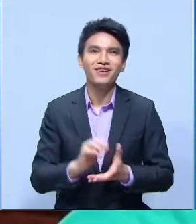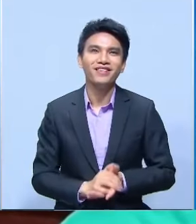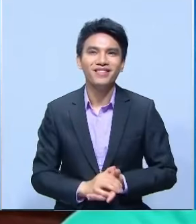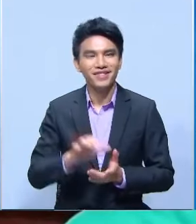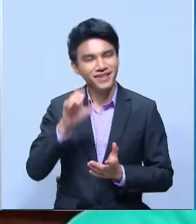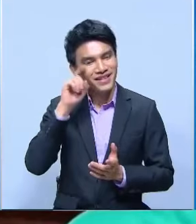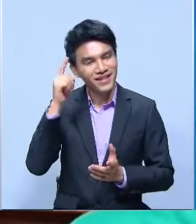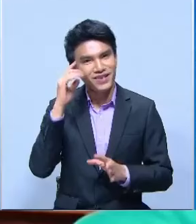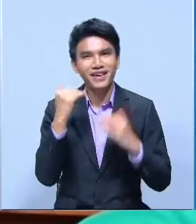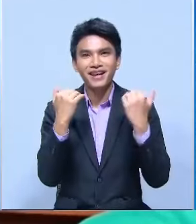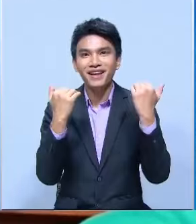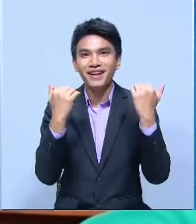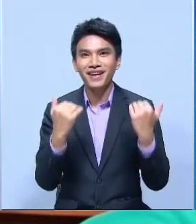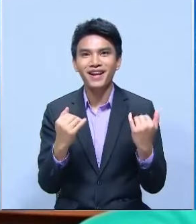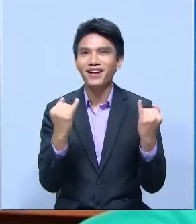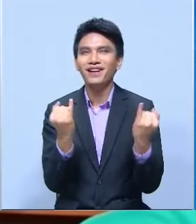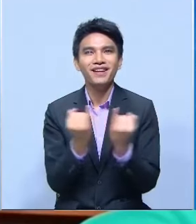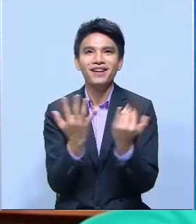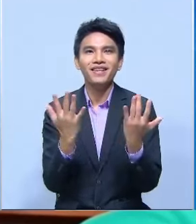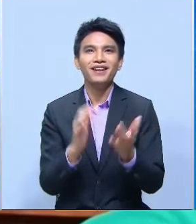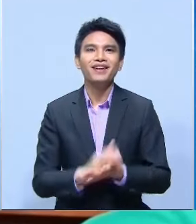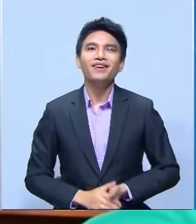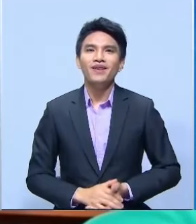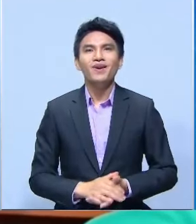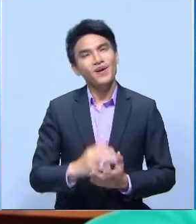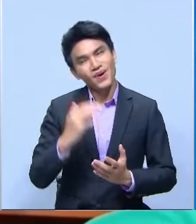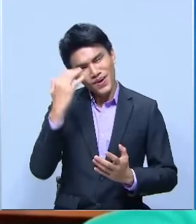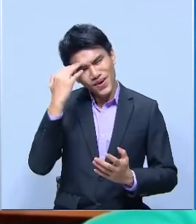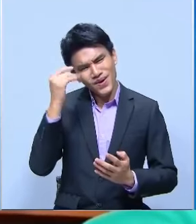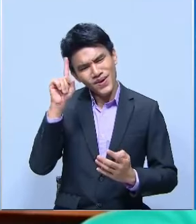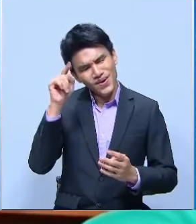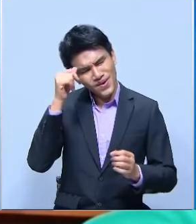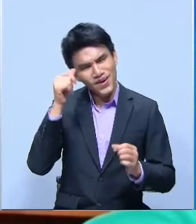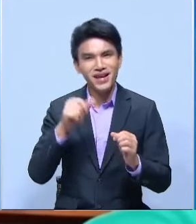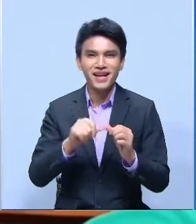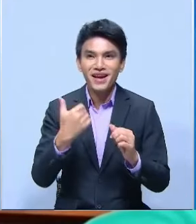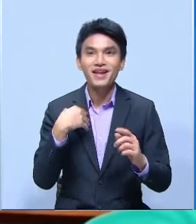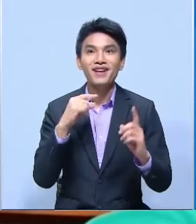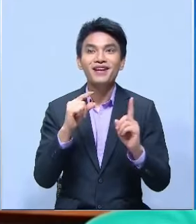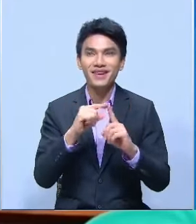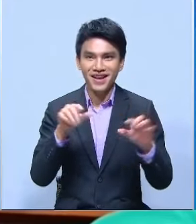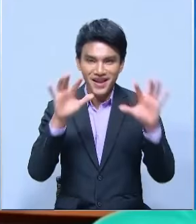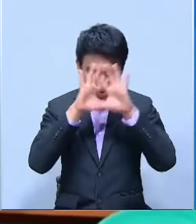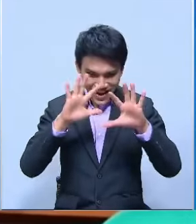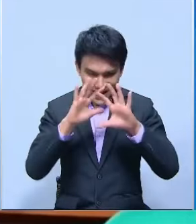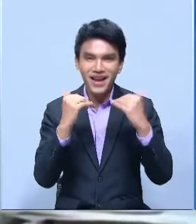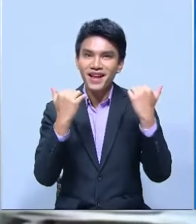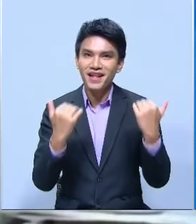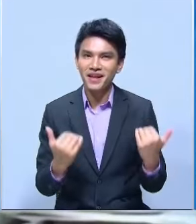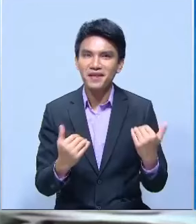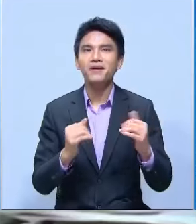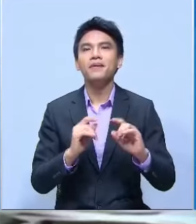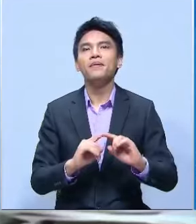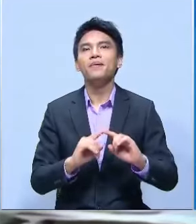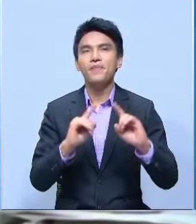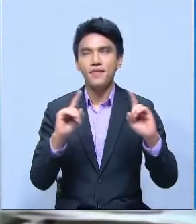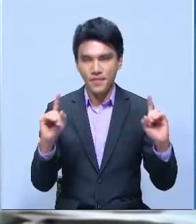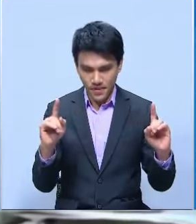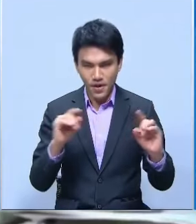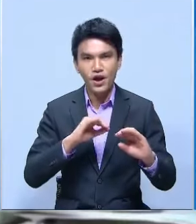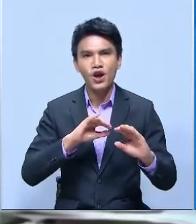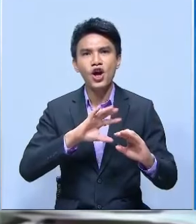ยุคนี้ไม่คุ้นน่ะอาจจะเพราะคับคายคับคาเพราะว่าบางคำก็เหมือนกับของเราแต่บางอันก็เนี่ยอย่างเฉาฉิง